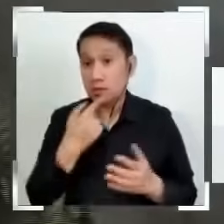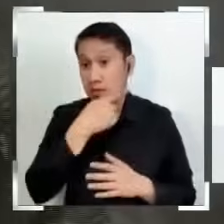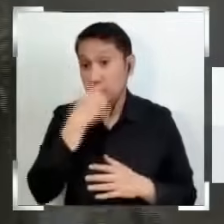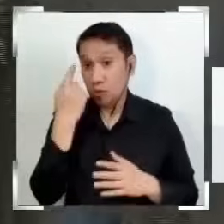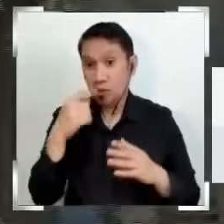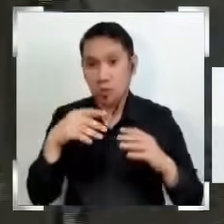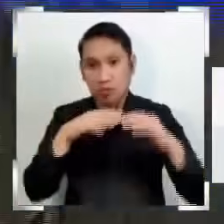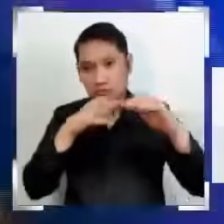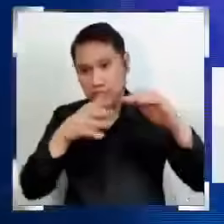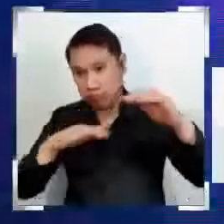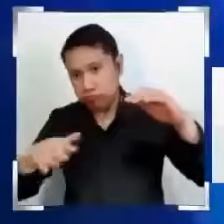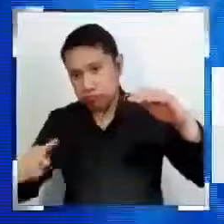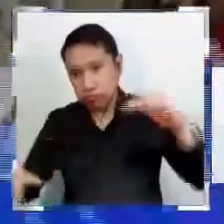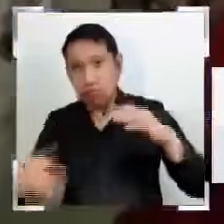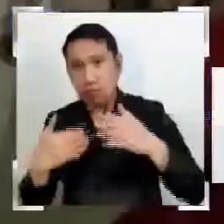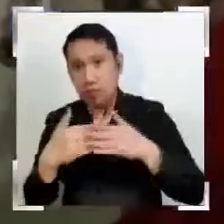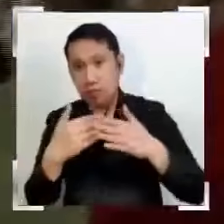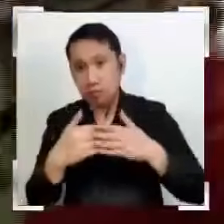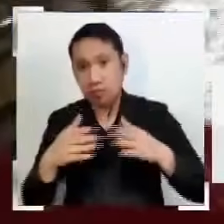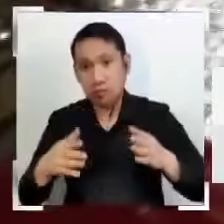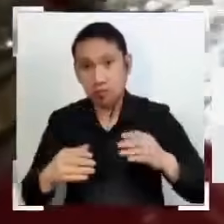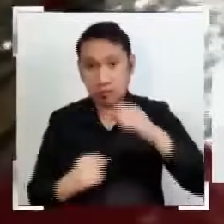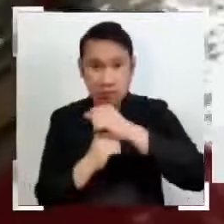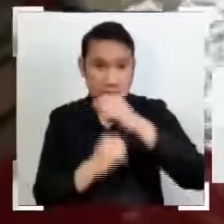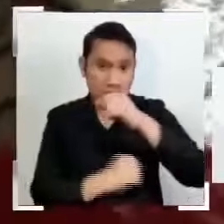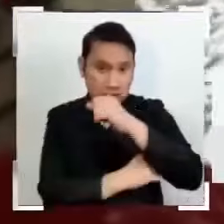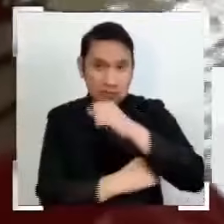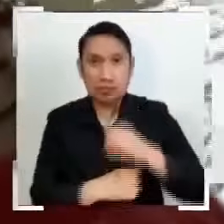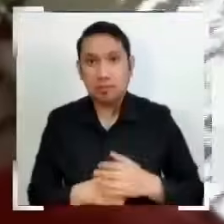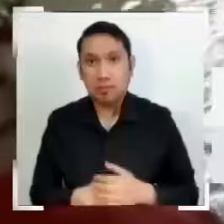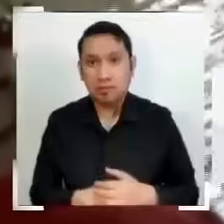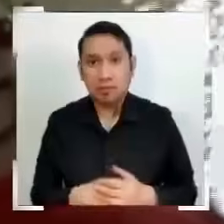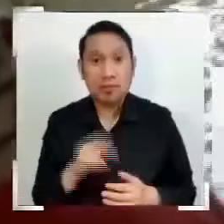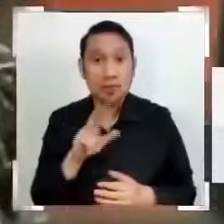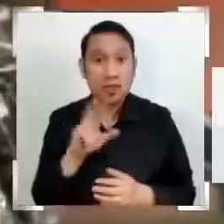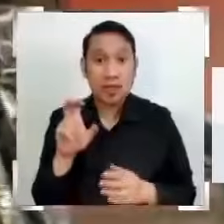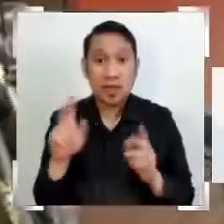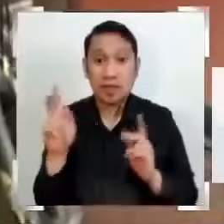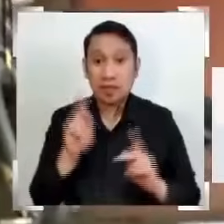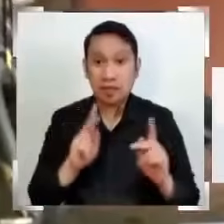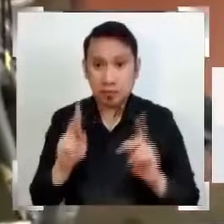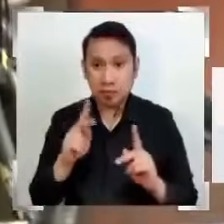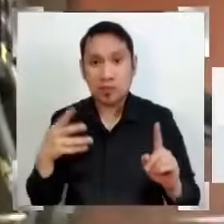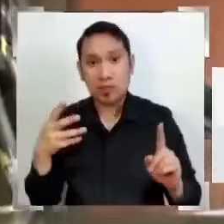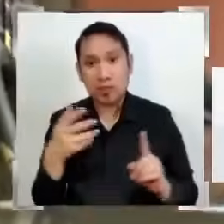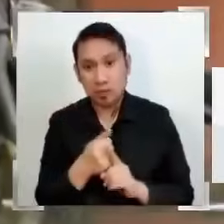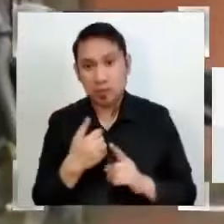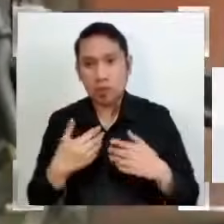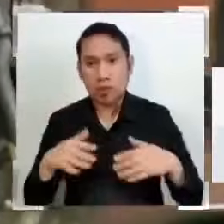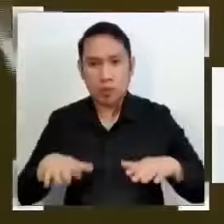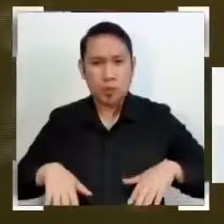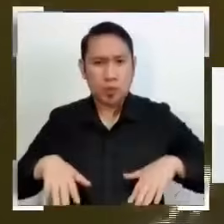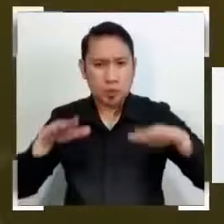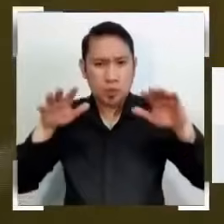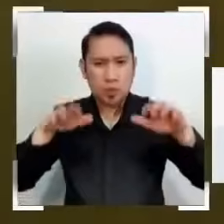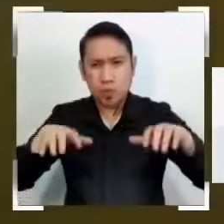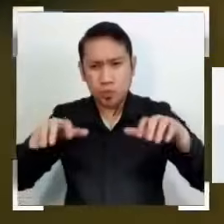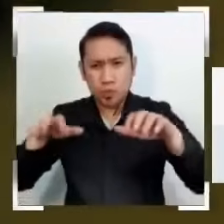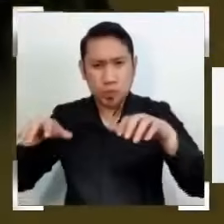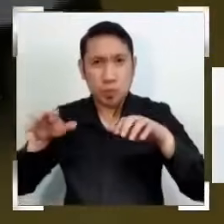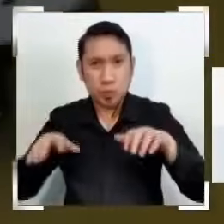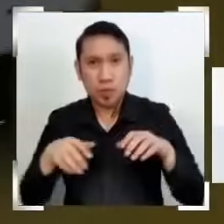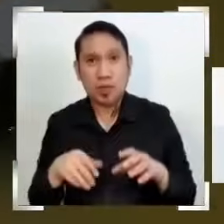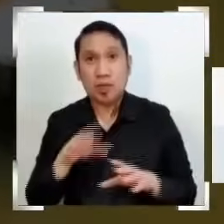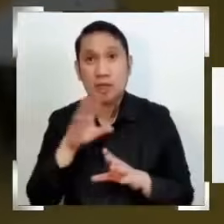Candoman Bridge. Mahigit 300 residente ang apektado ng pagbaha sa Talamban. Kasama rito